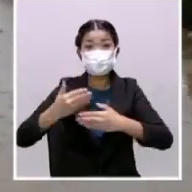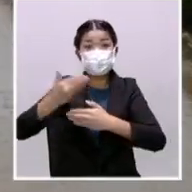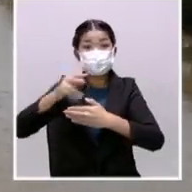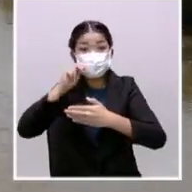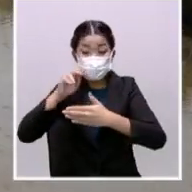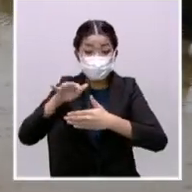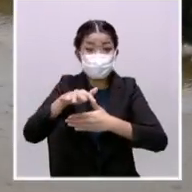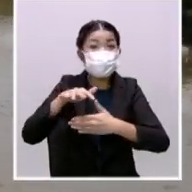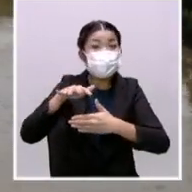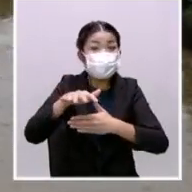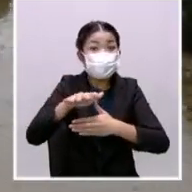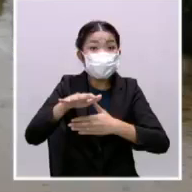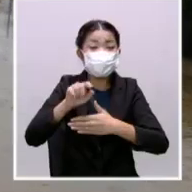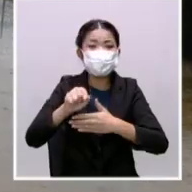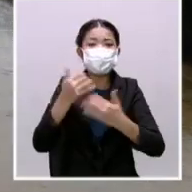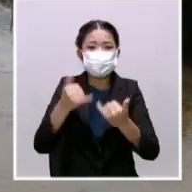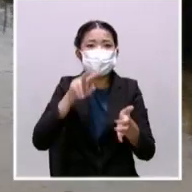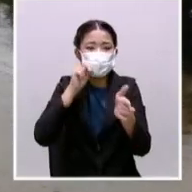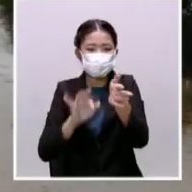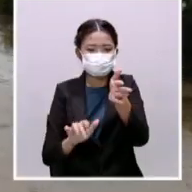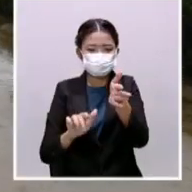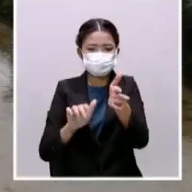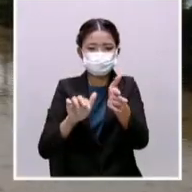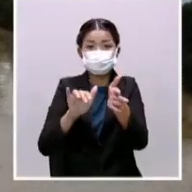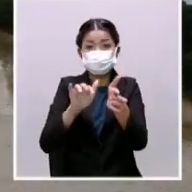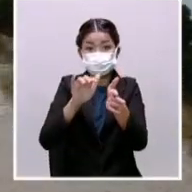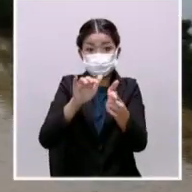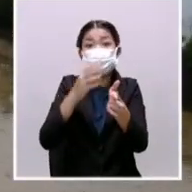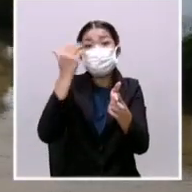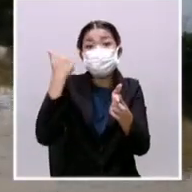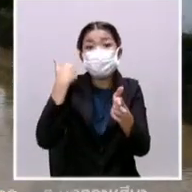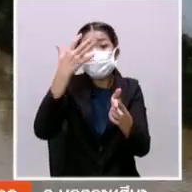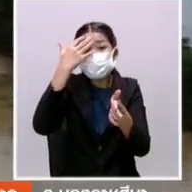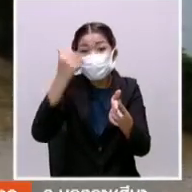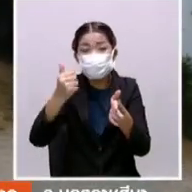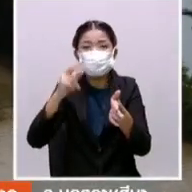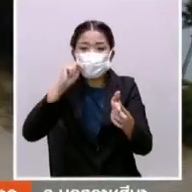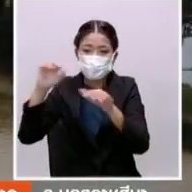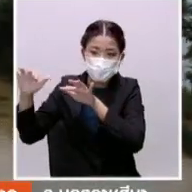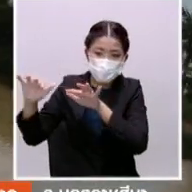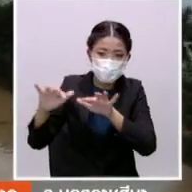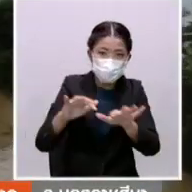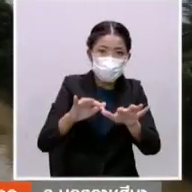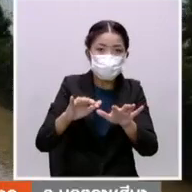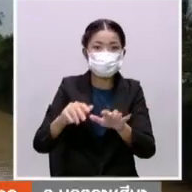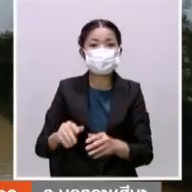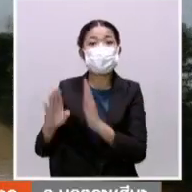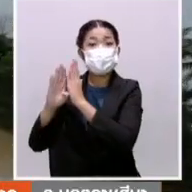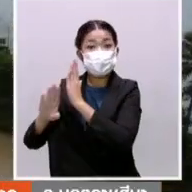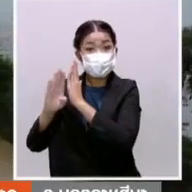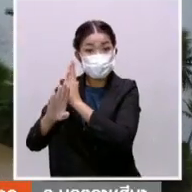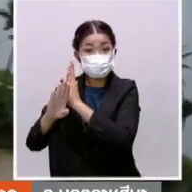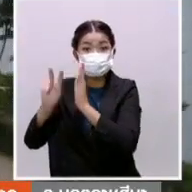แรงเท่าในตำบลโบดขณะนี้ปริมาณน้ำเพิ่มสูงขึ้นเนื่องจากมวลน้ำทั้งหมดไหลมาจากลำมาดในจังหวัดบุรี